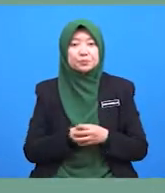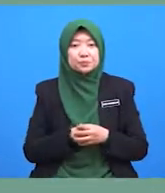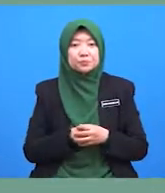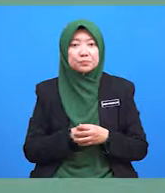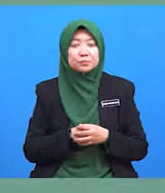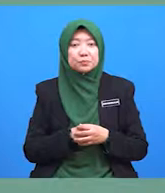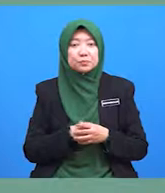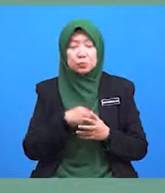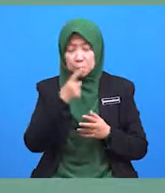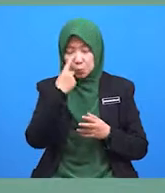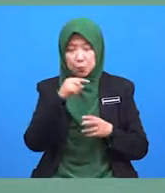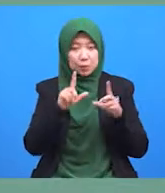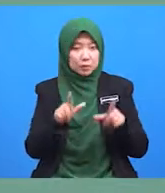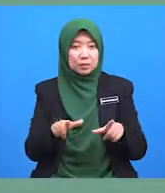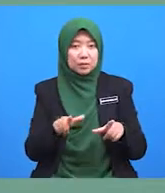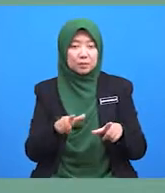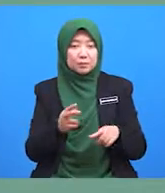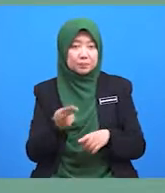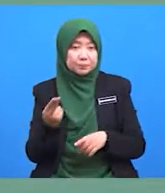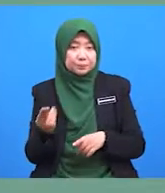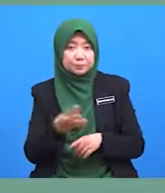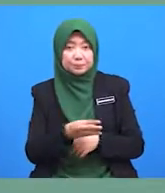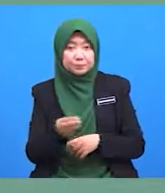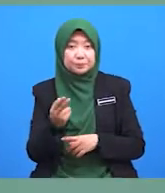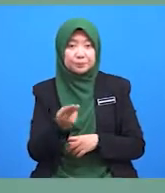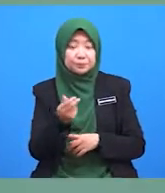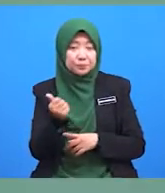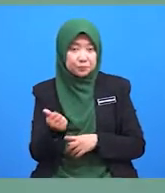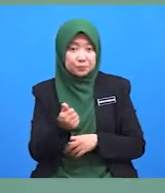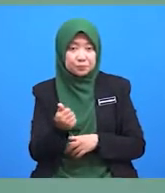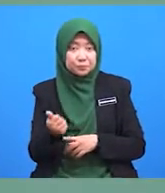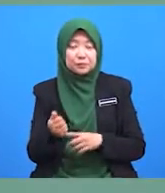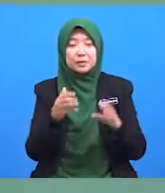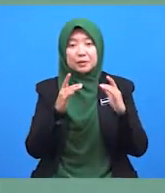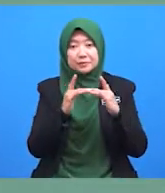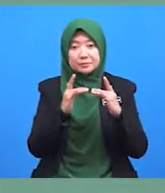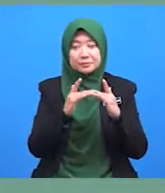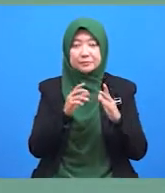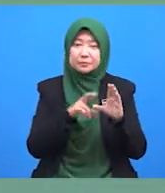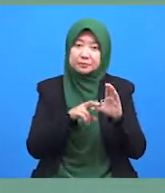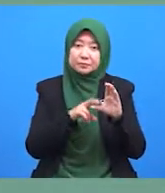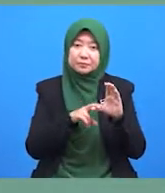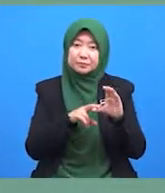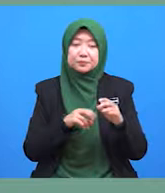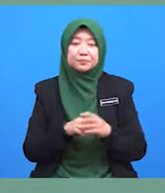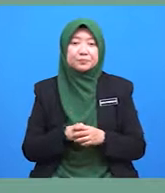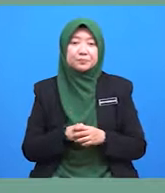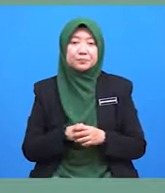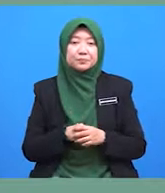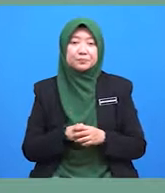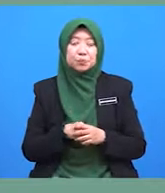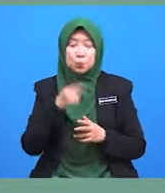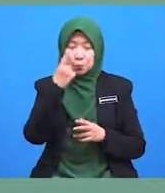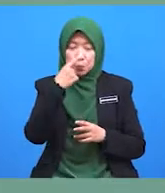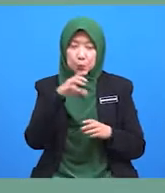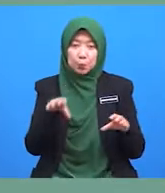yang digunakan untuk meletakkan bahan dan alatan. Yang ketiga, katil dan kerusi facial iaitu